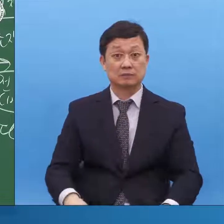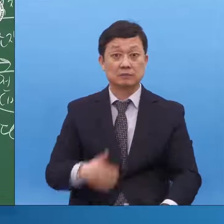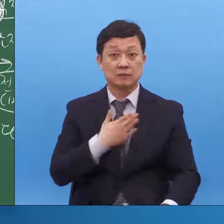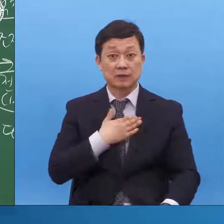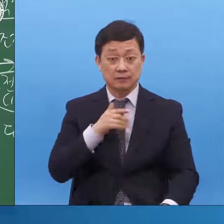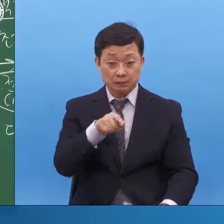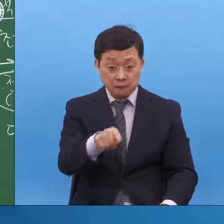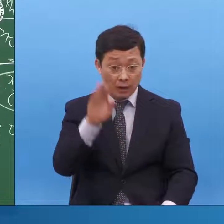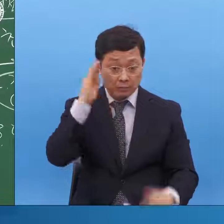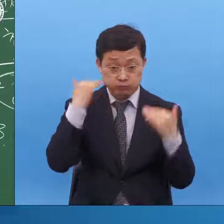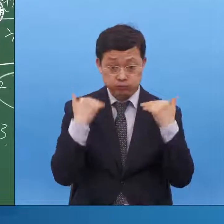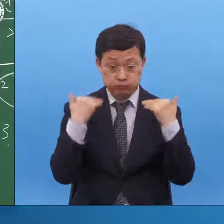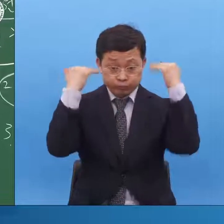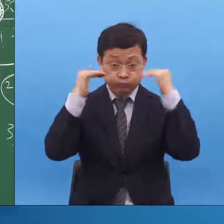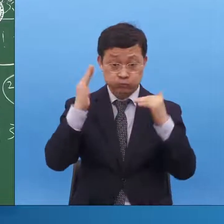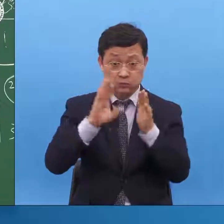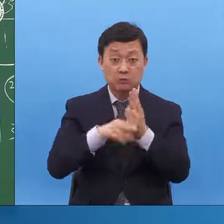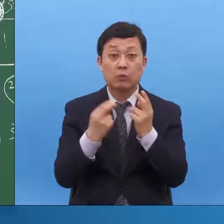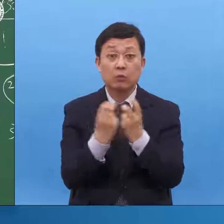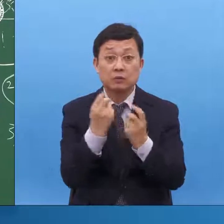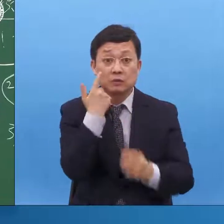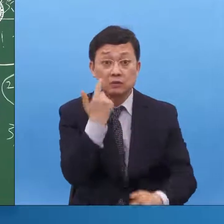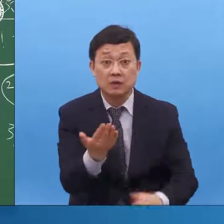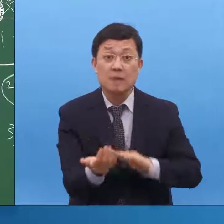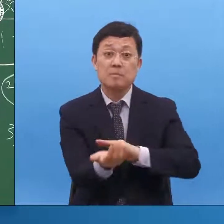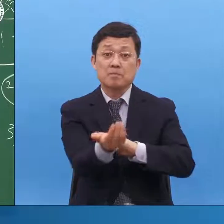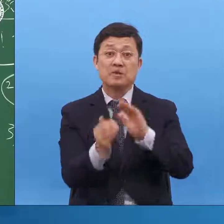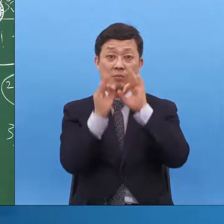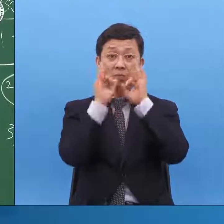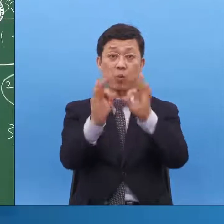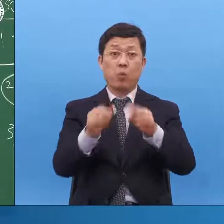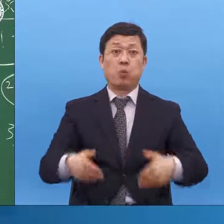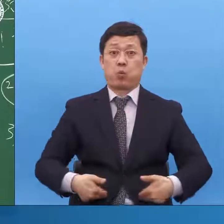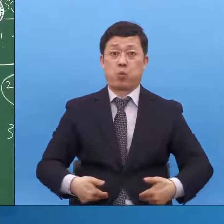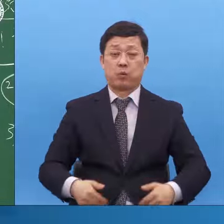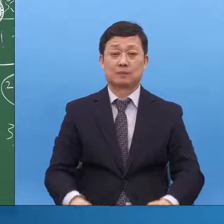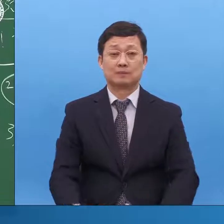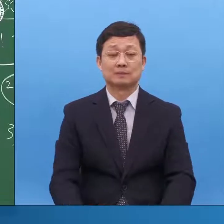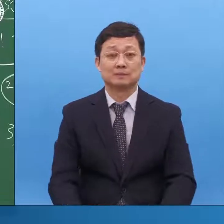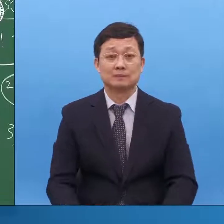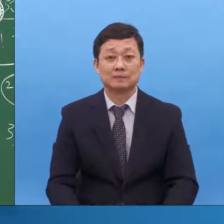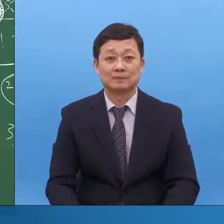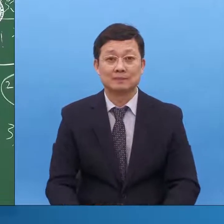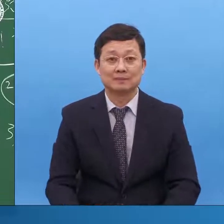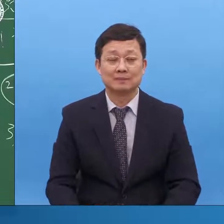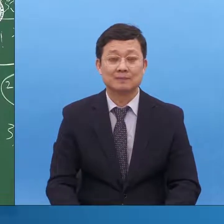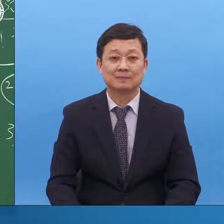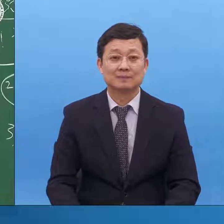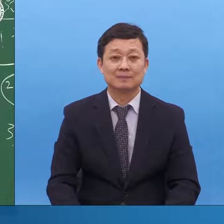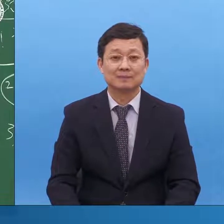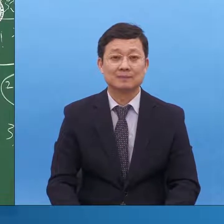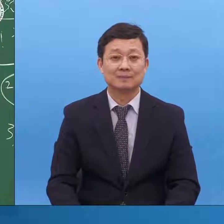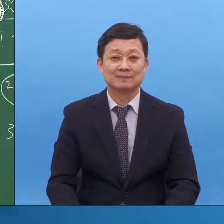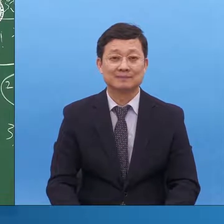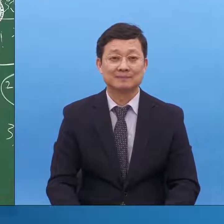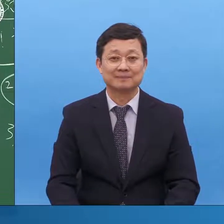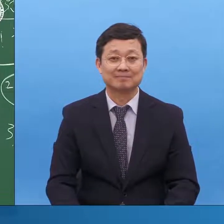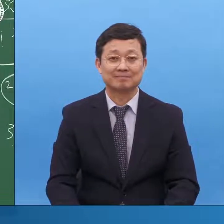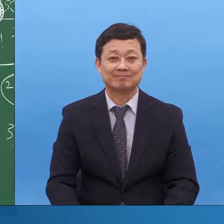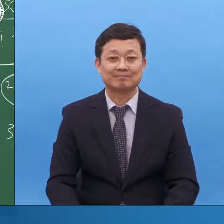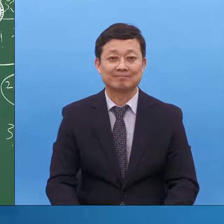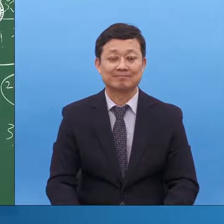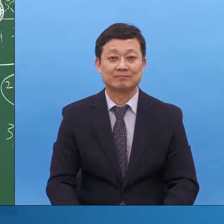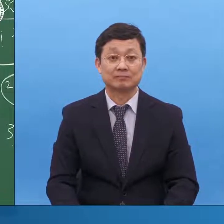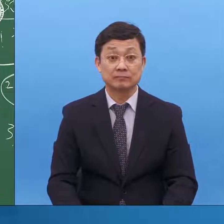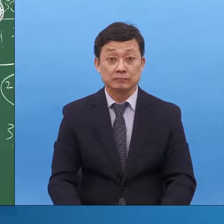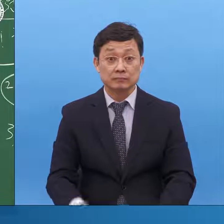때 어떻게 되겠냐 그걸 And 볼 what's 수 going to 있어요. happen later on when I become an adult. Be able to see that. 내가 지금 일을 다 마쳤을 때